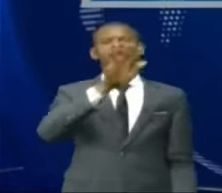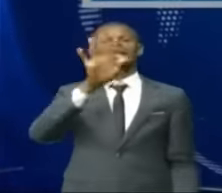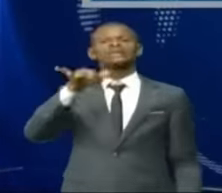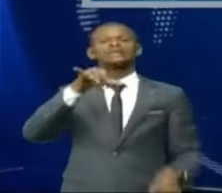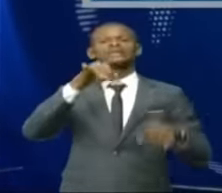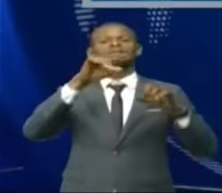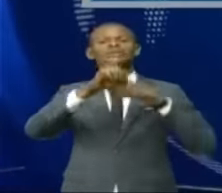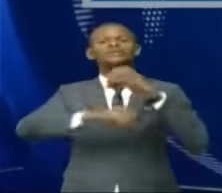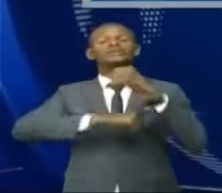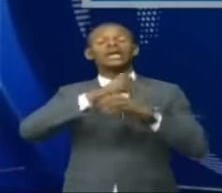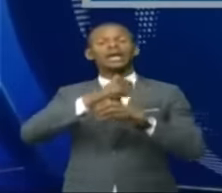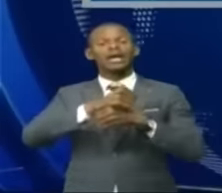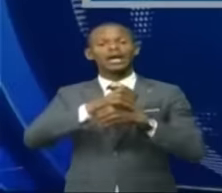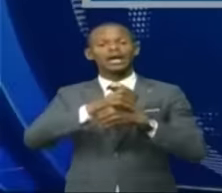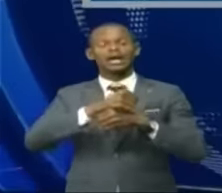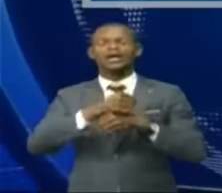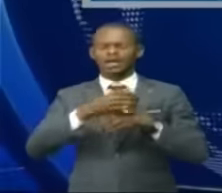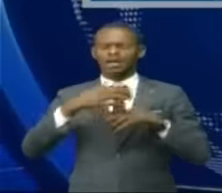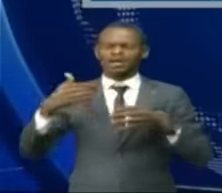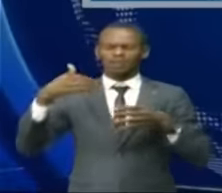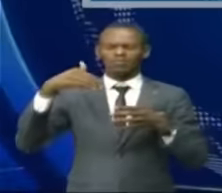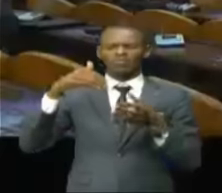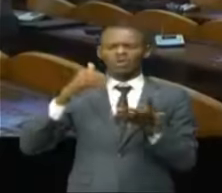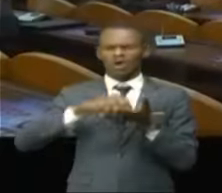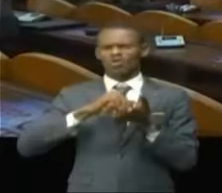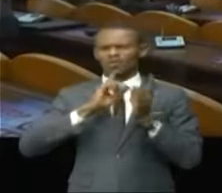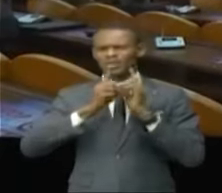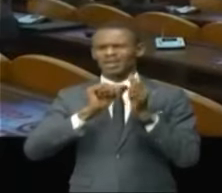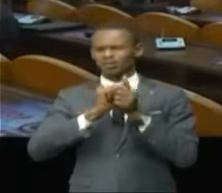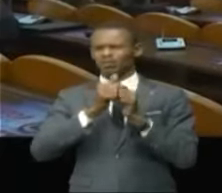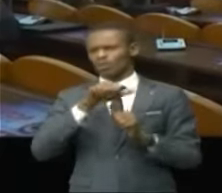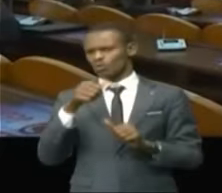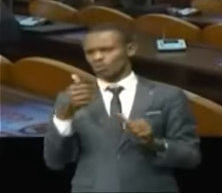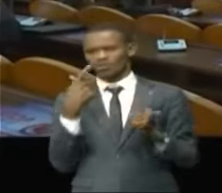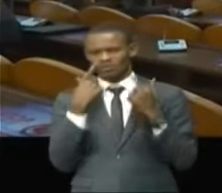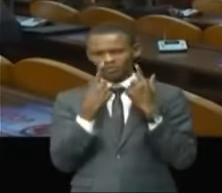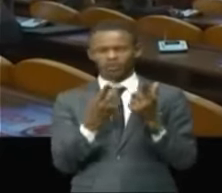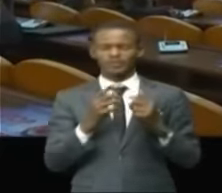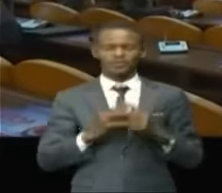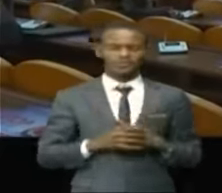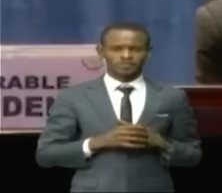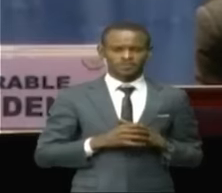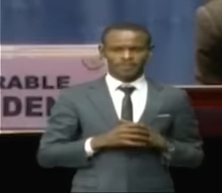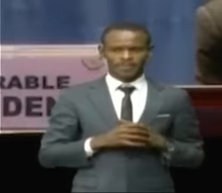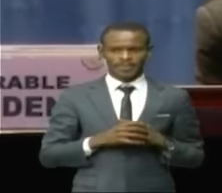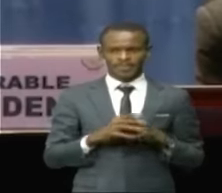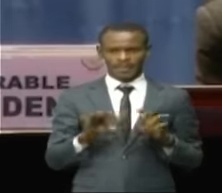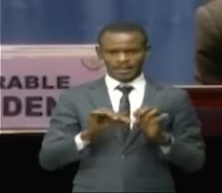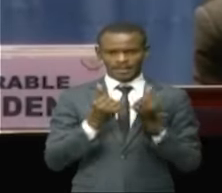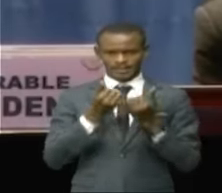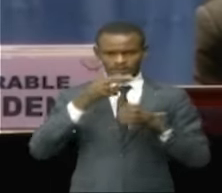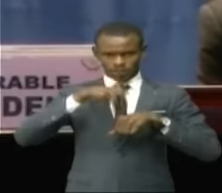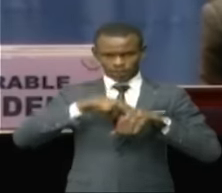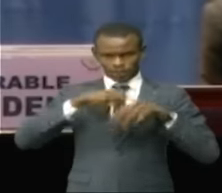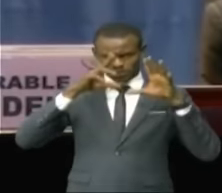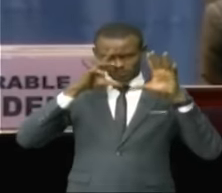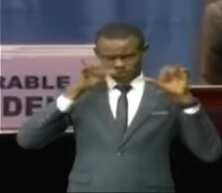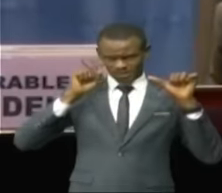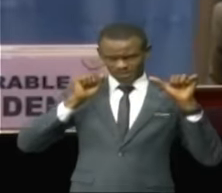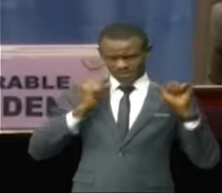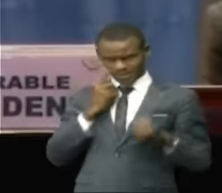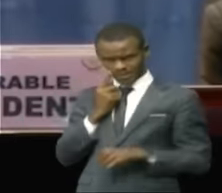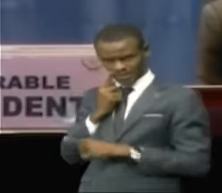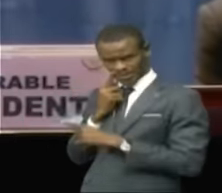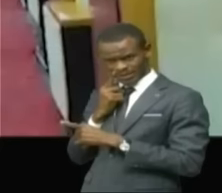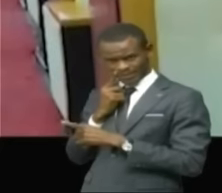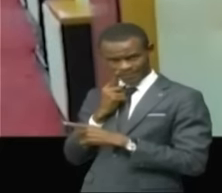les tribunaux de commerce. Sylvie Moimbo. Sous la houlette du président de l'Assemblée nationale, Christophe Mbosokodiapwanga, les députés nationaux